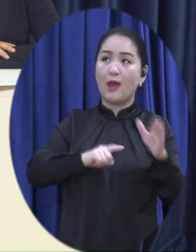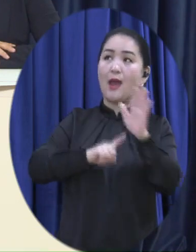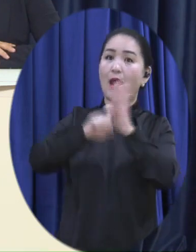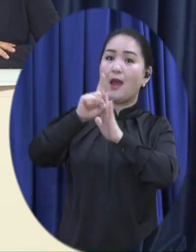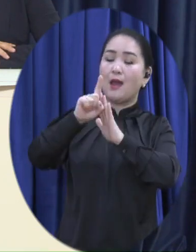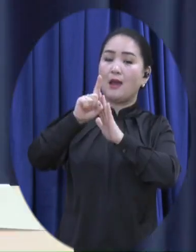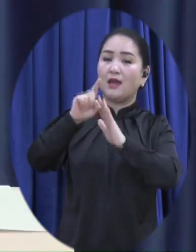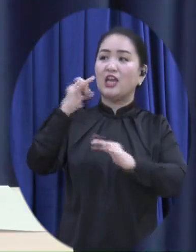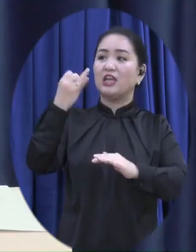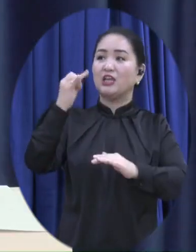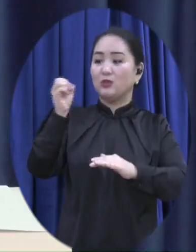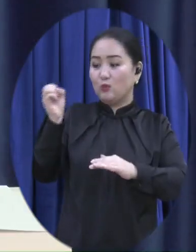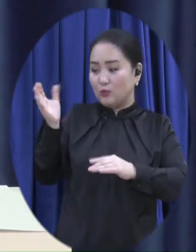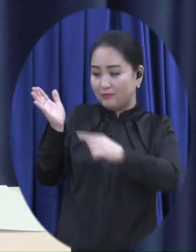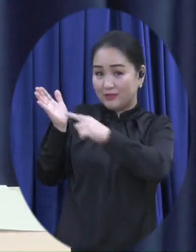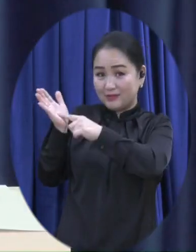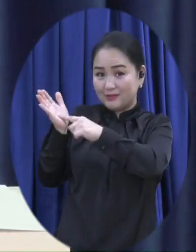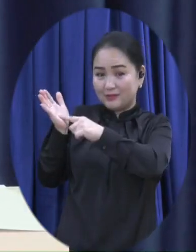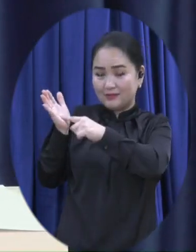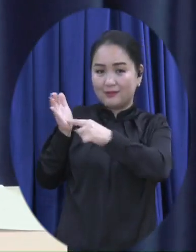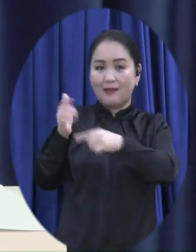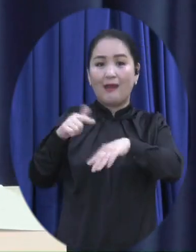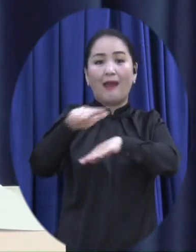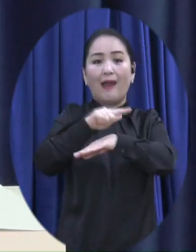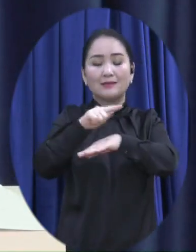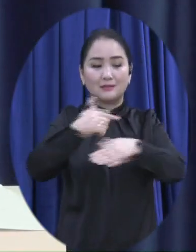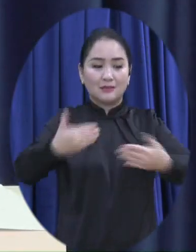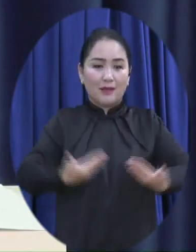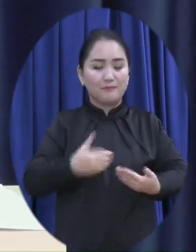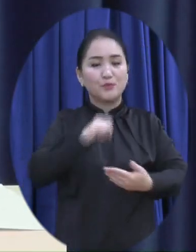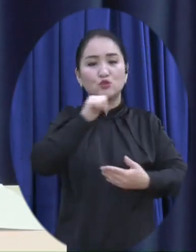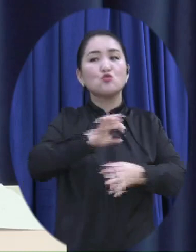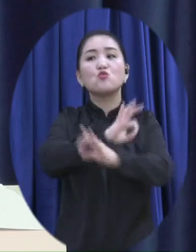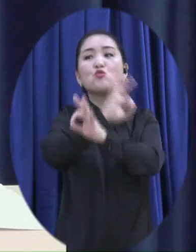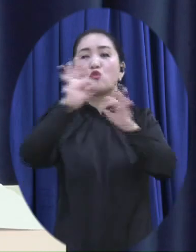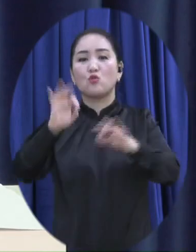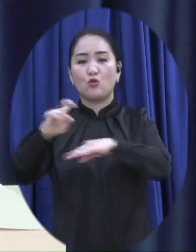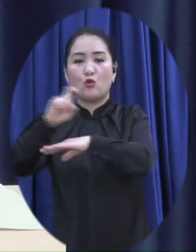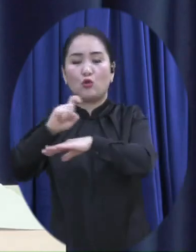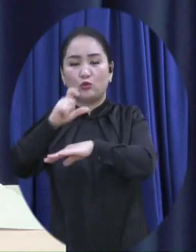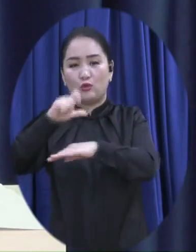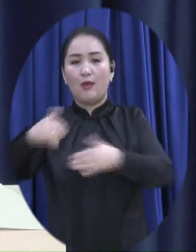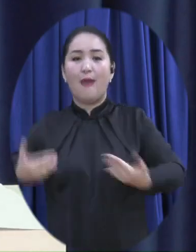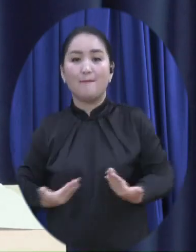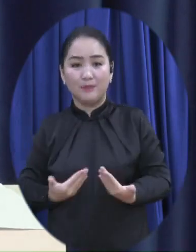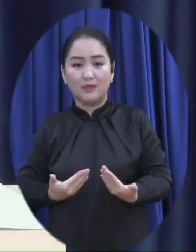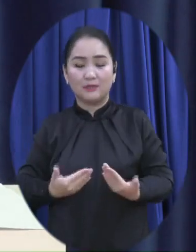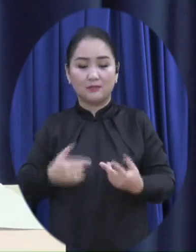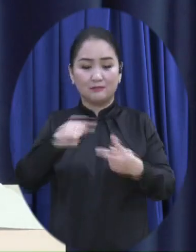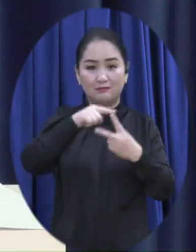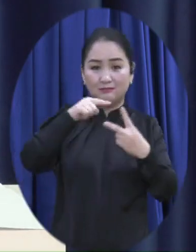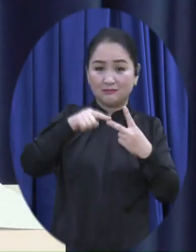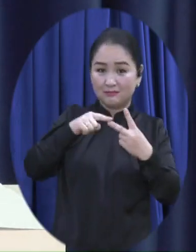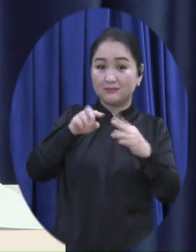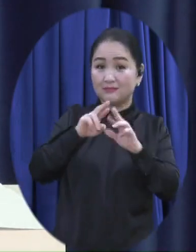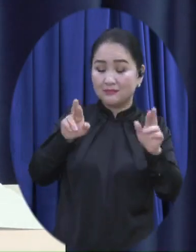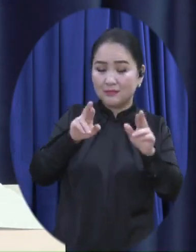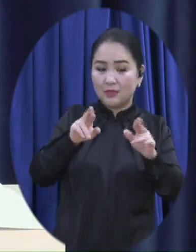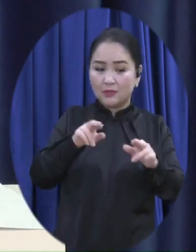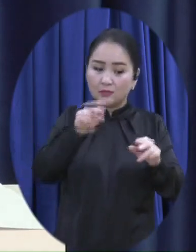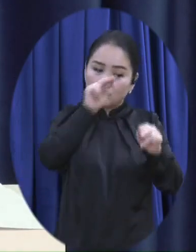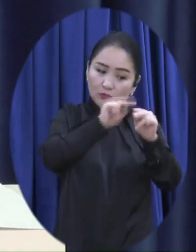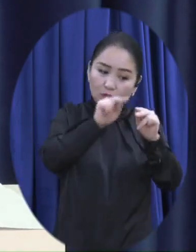бүртгүүлсэн паспортынхаа хаяг дээр байдаг уу, өөр одоо хороонд өөр хүмүүстэй цуг амьдардаг. Тэгэхээр танал судалгаа хийгээд хамгийн гол нь тэр хүний